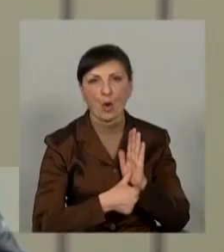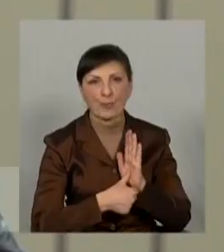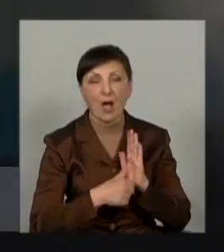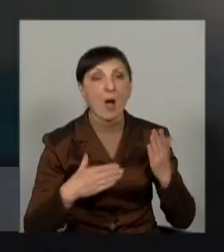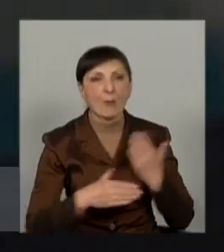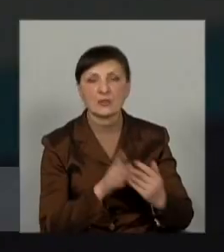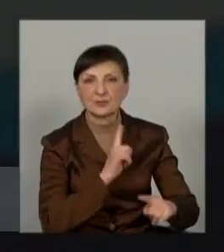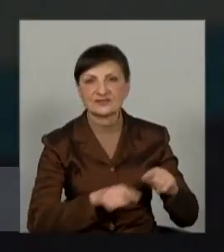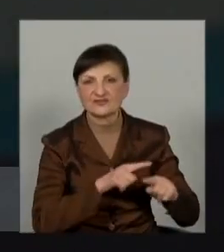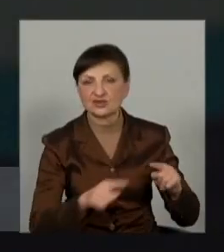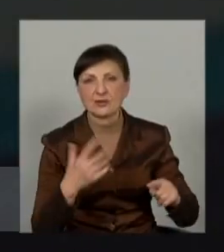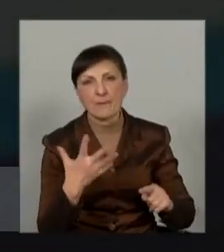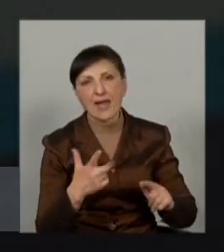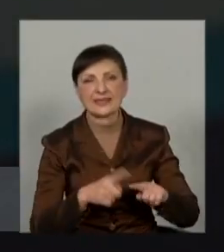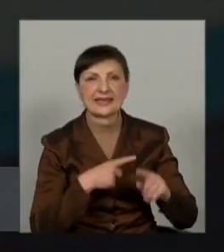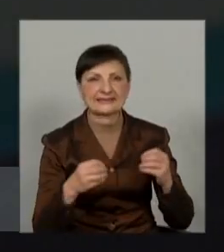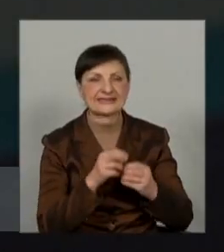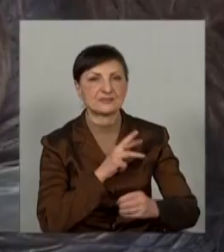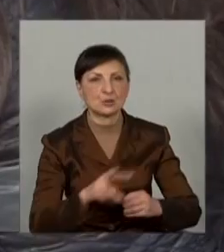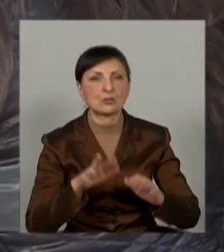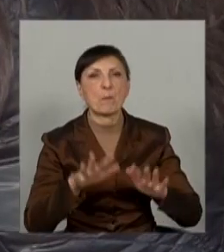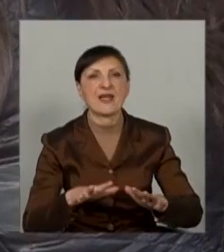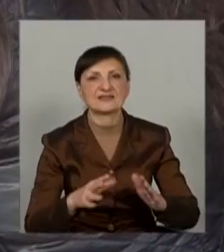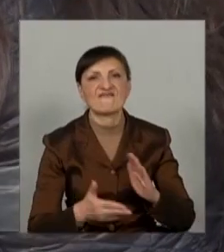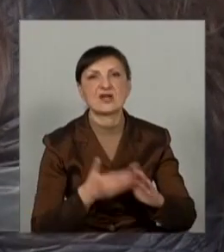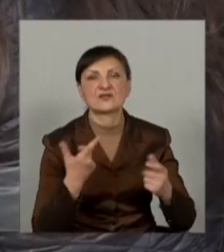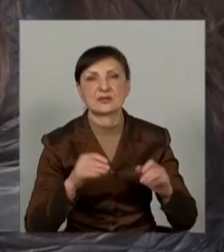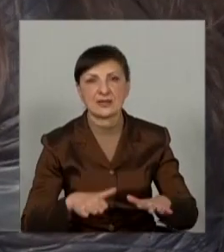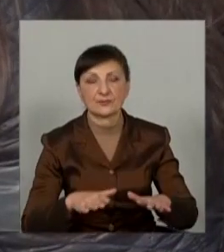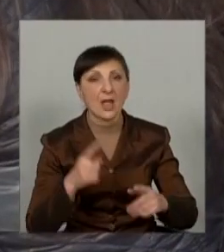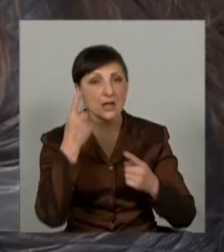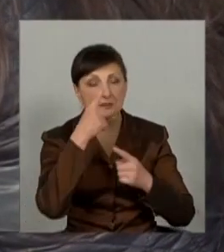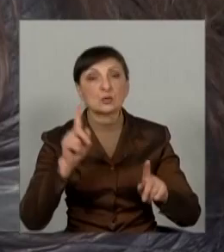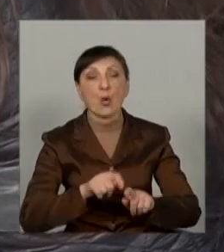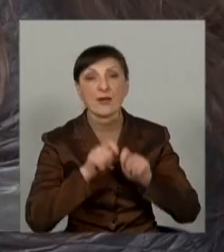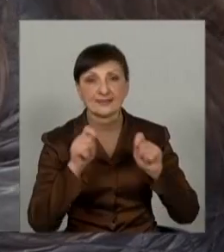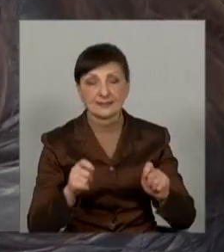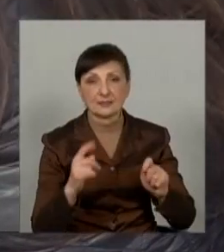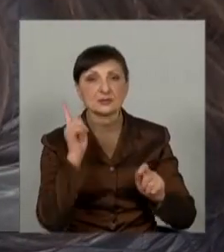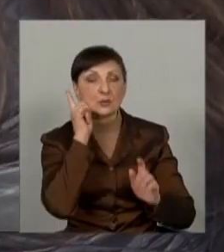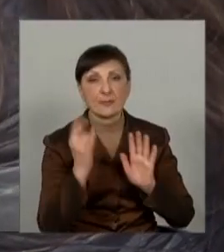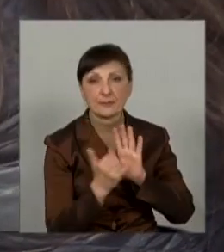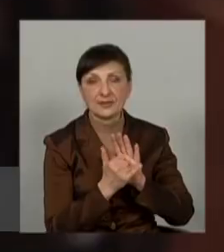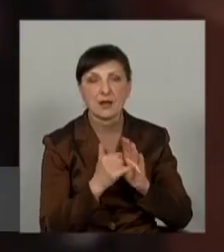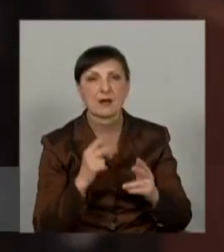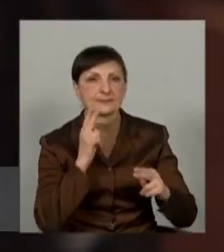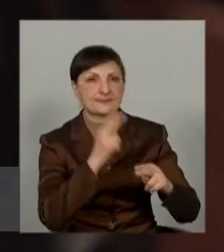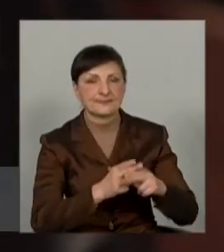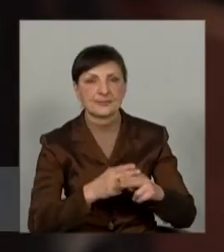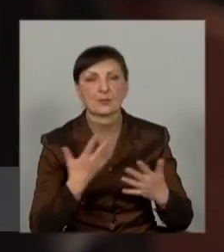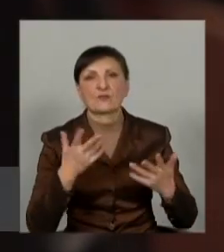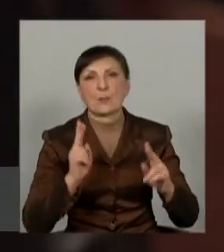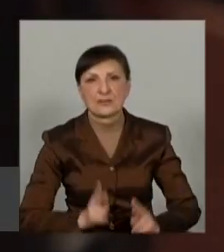помощь прибудет в течение 5 или 10 минут к месту вызова. По словам создателей, мобильное приложение позволяет предотвратить